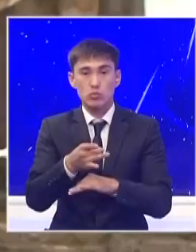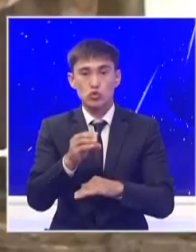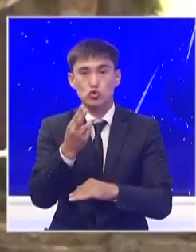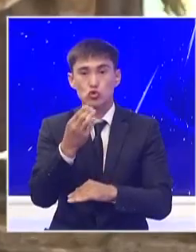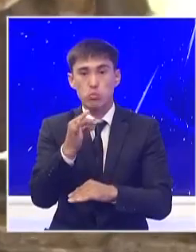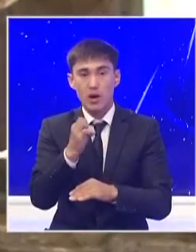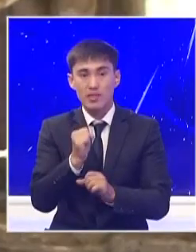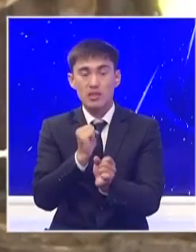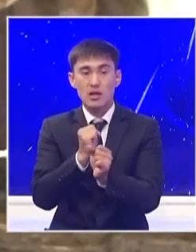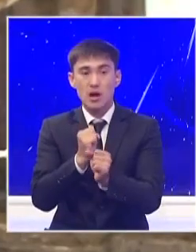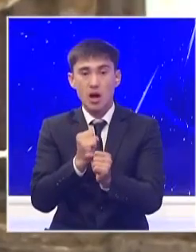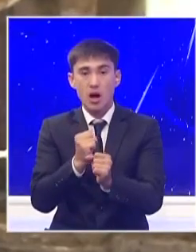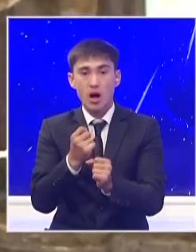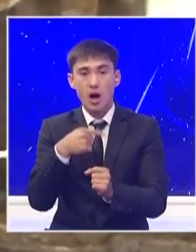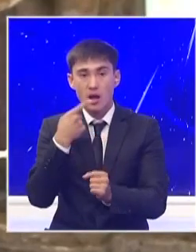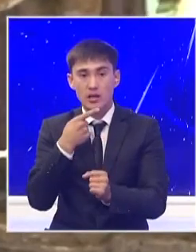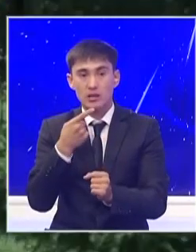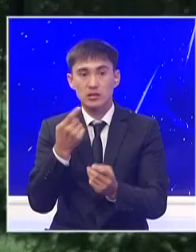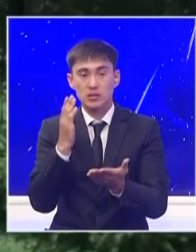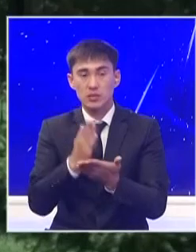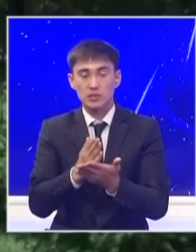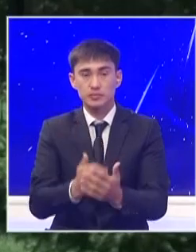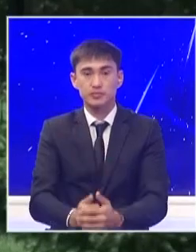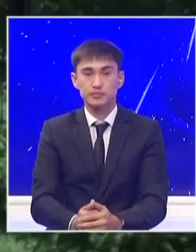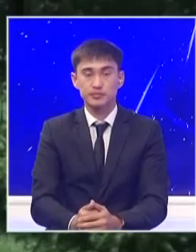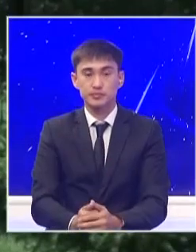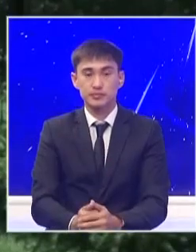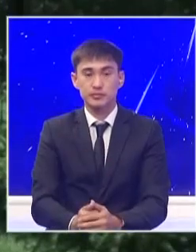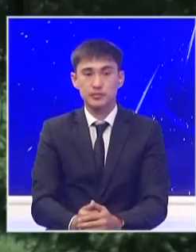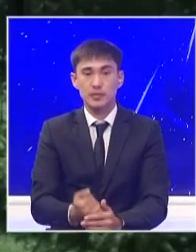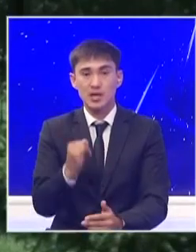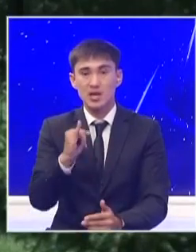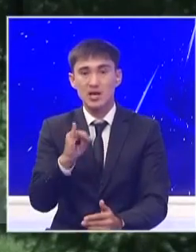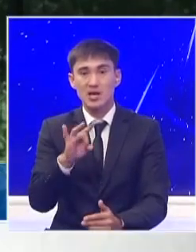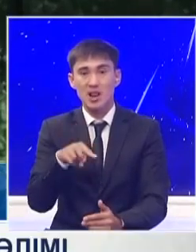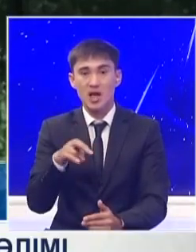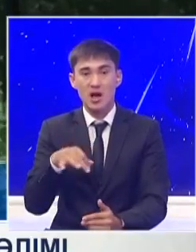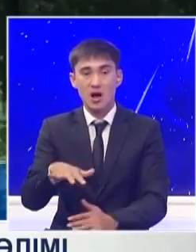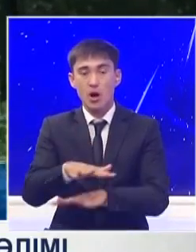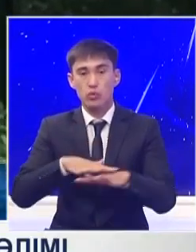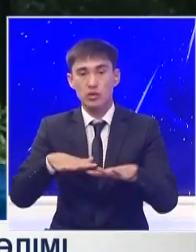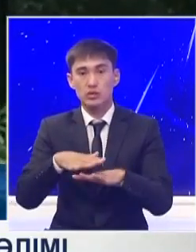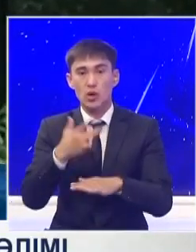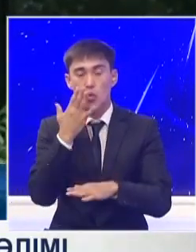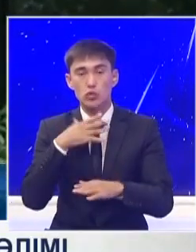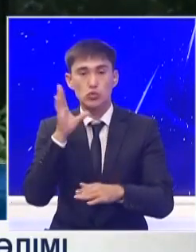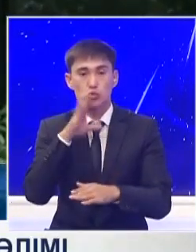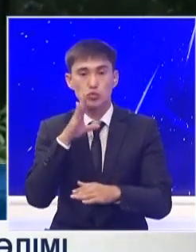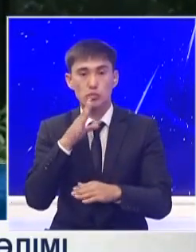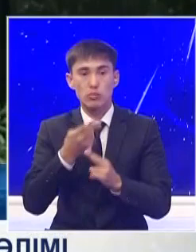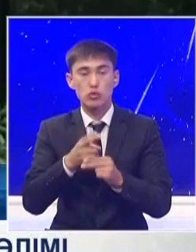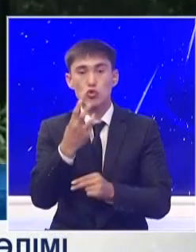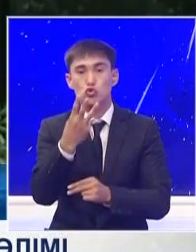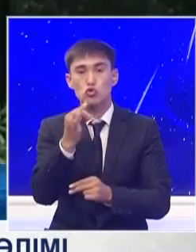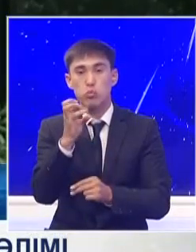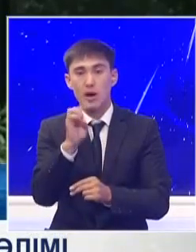шұбат өндірісі ауыз толтырып айтарлықтай. Іле ауданы аумағында ұлттық сусынмен атап айтсақ, жаңағы